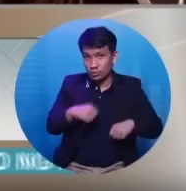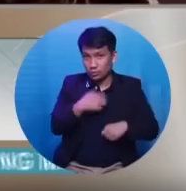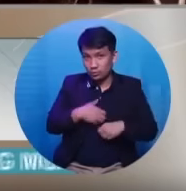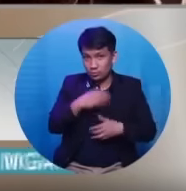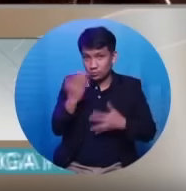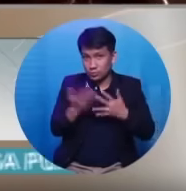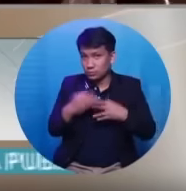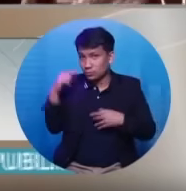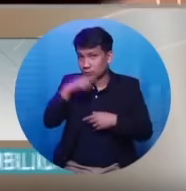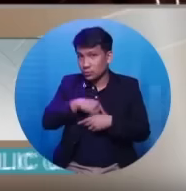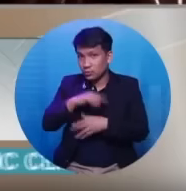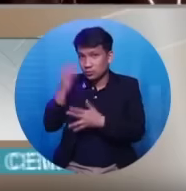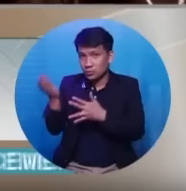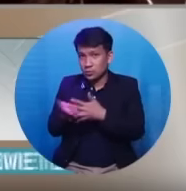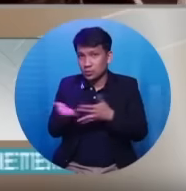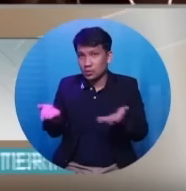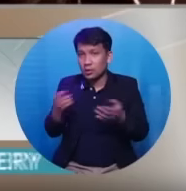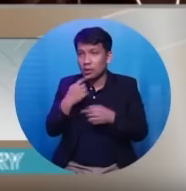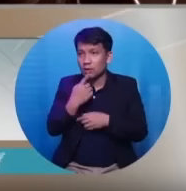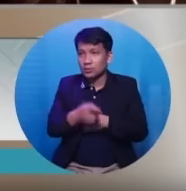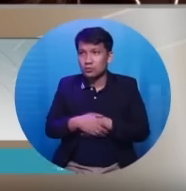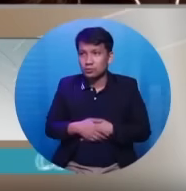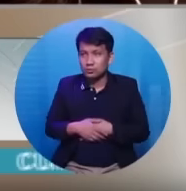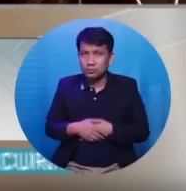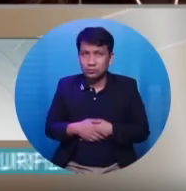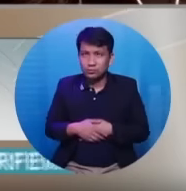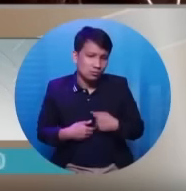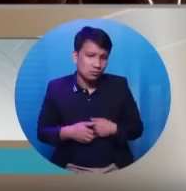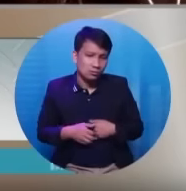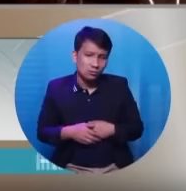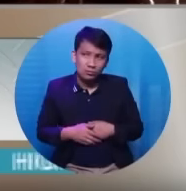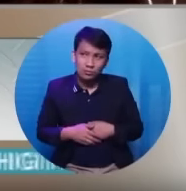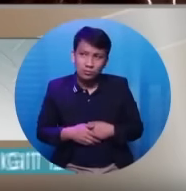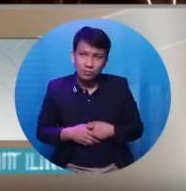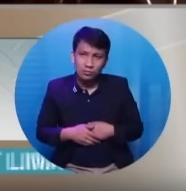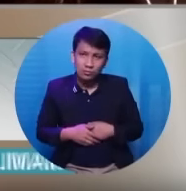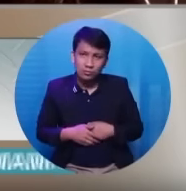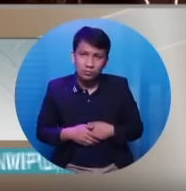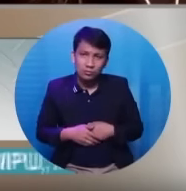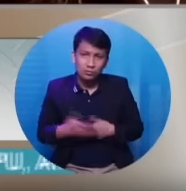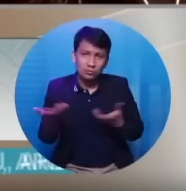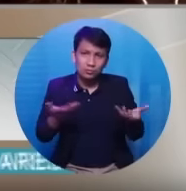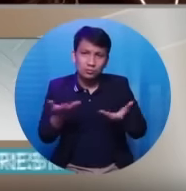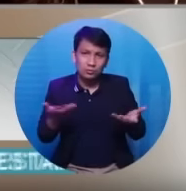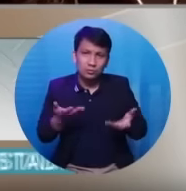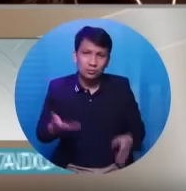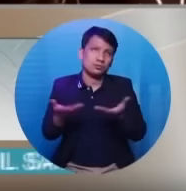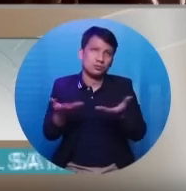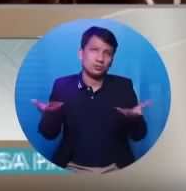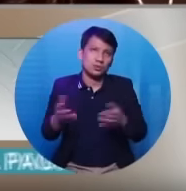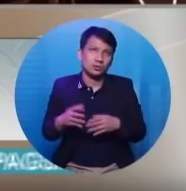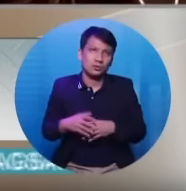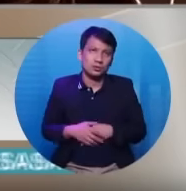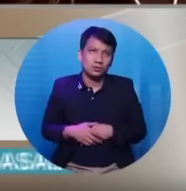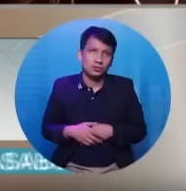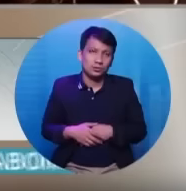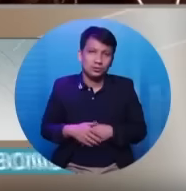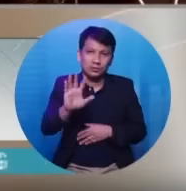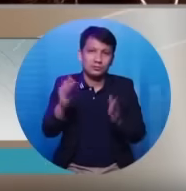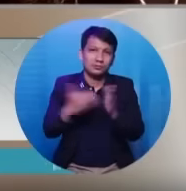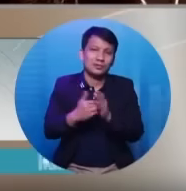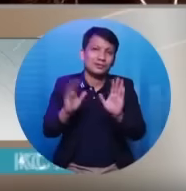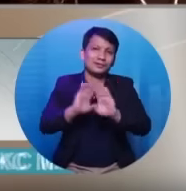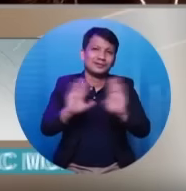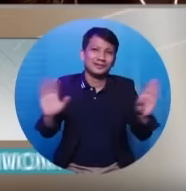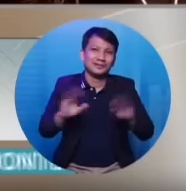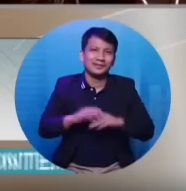ka. May sinabi po siya, Sir Raffy, totoo na sino ang mas masarap sa atin kumain ng ngayon. Tapos, ma'am, huwag niyo na ulitin yun, ma'am.